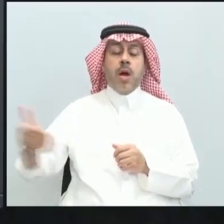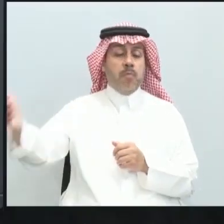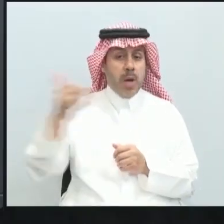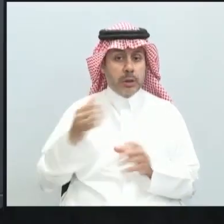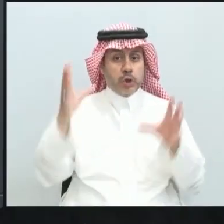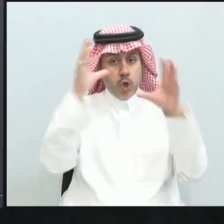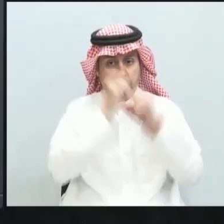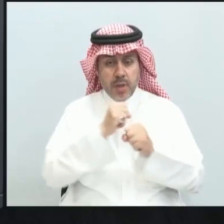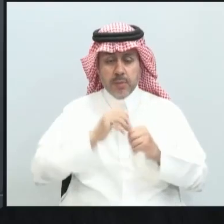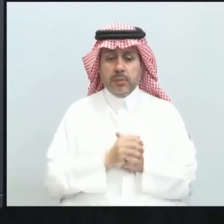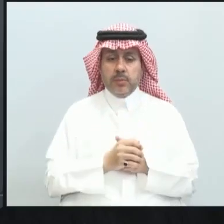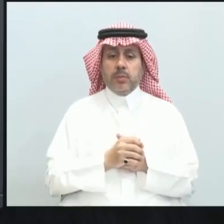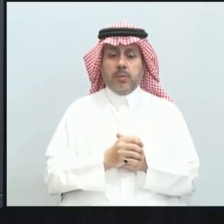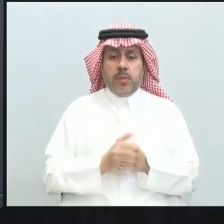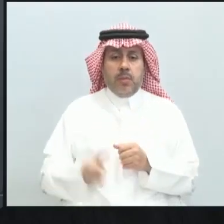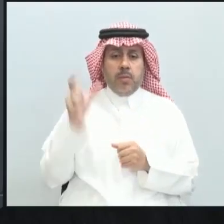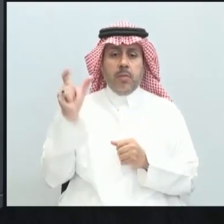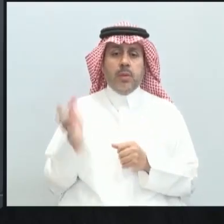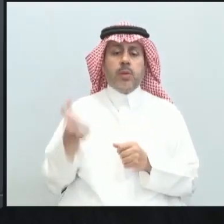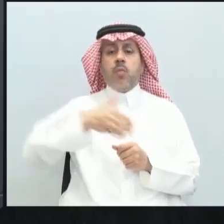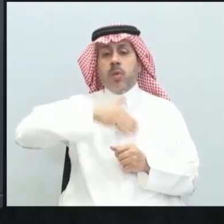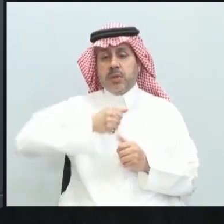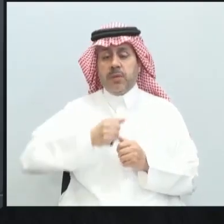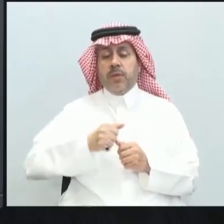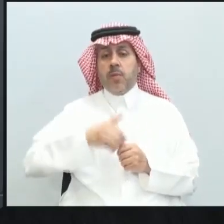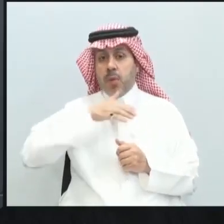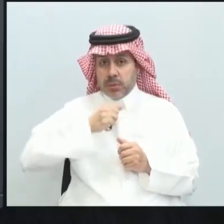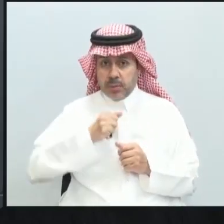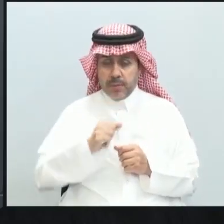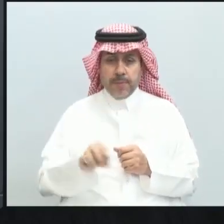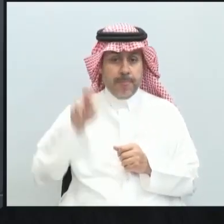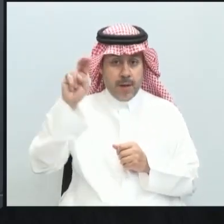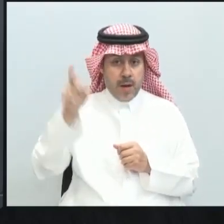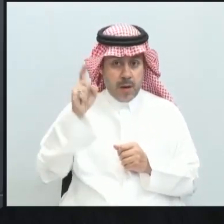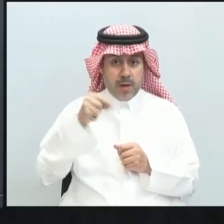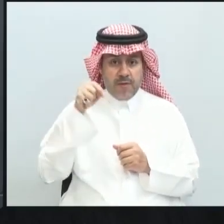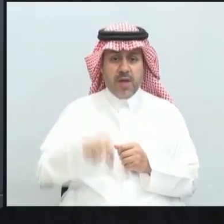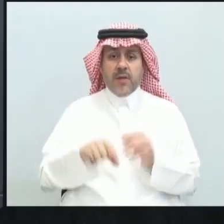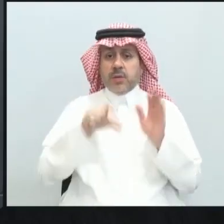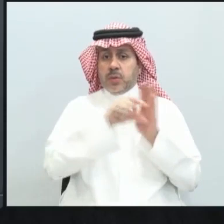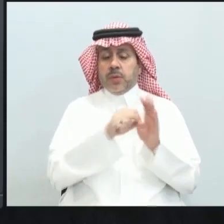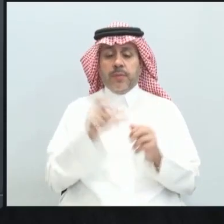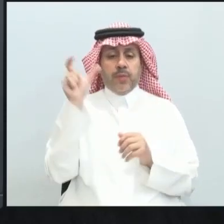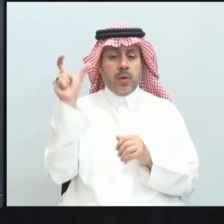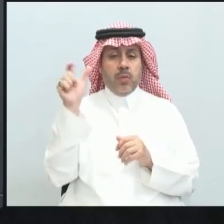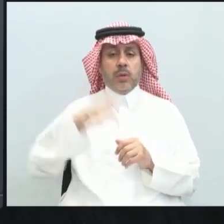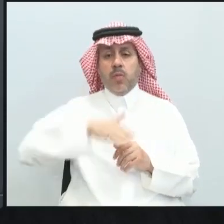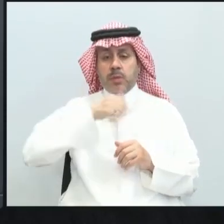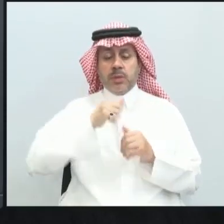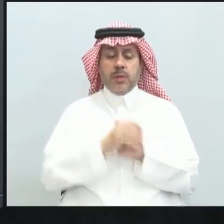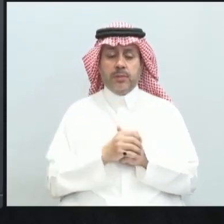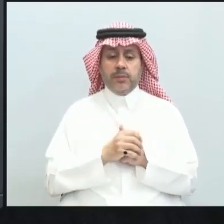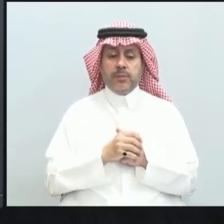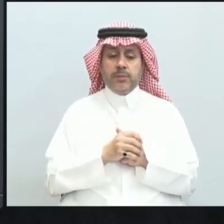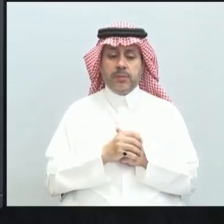نبوه محمد صلى الله عليه وسلم فان الله تعالى قد قرر في هذه السوره نبوه محمد صلى الله عليه